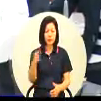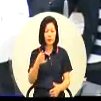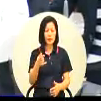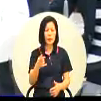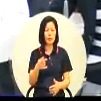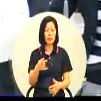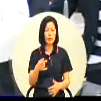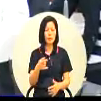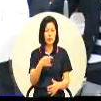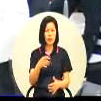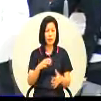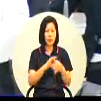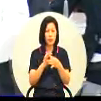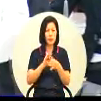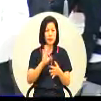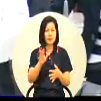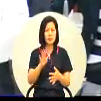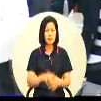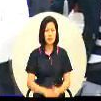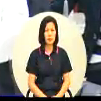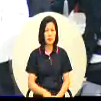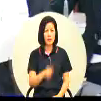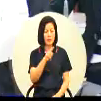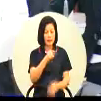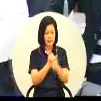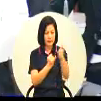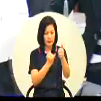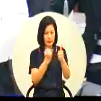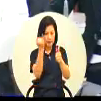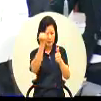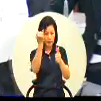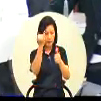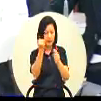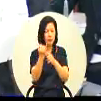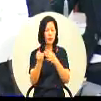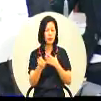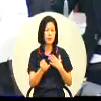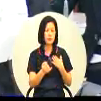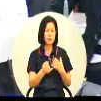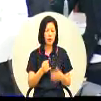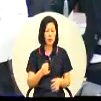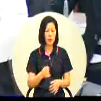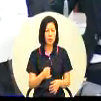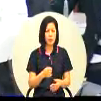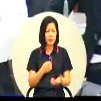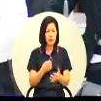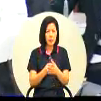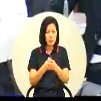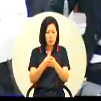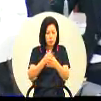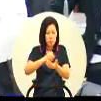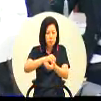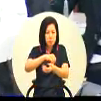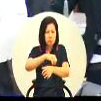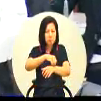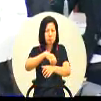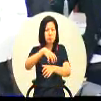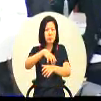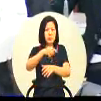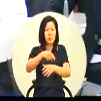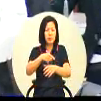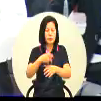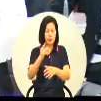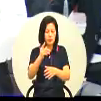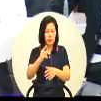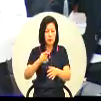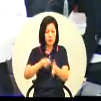康。您的夫人啊，我所了解啊，是肿瘤科的权威啊、哦、如果没有记错的